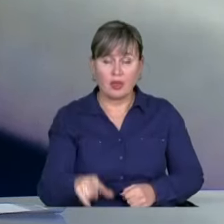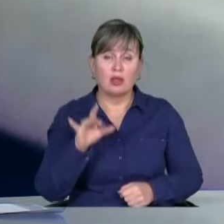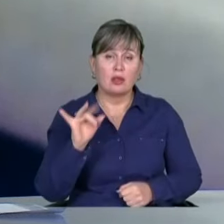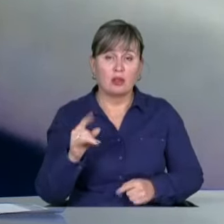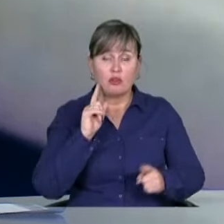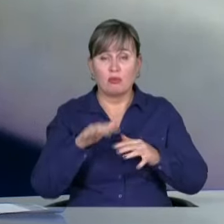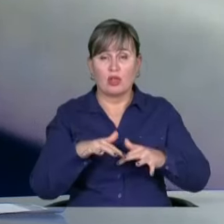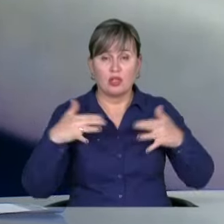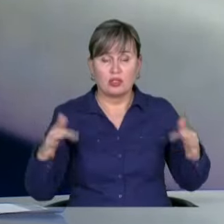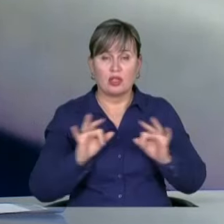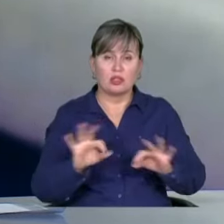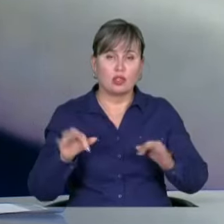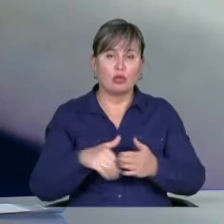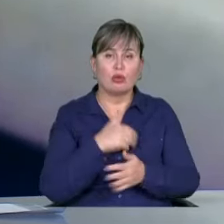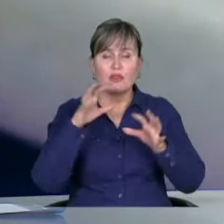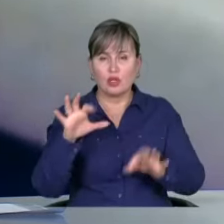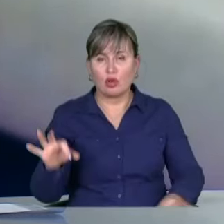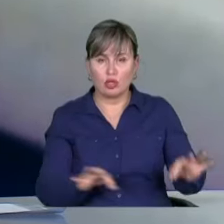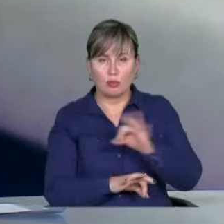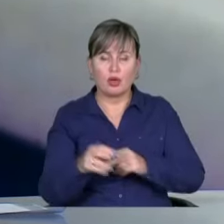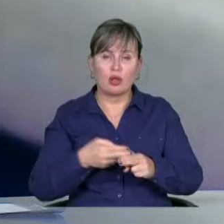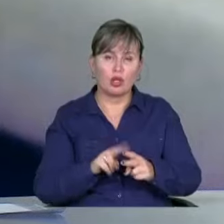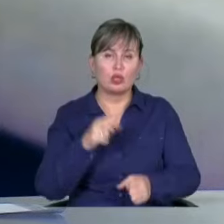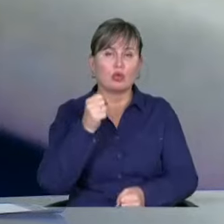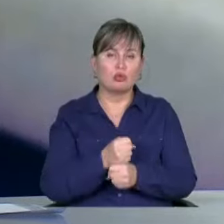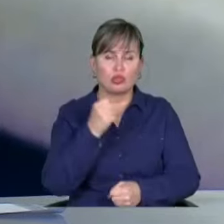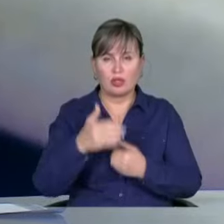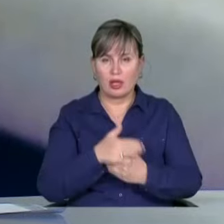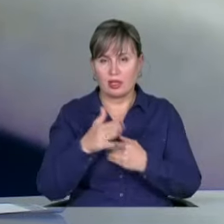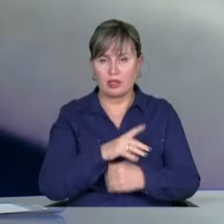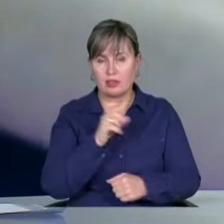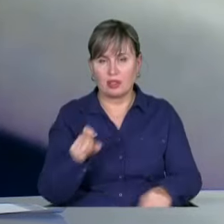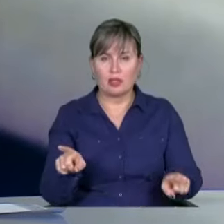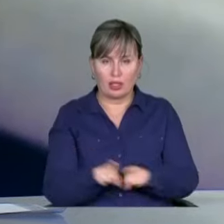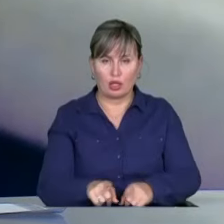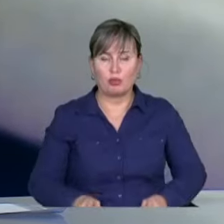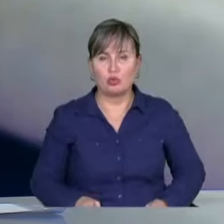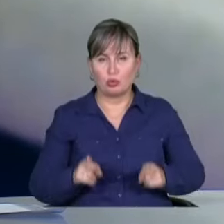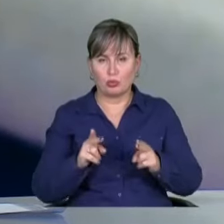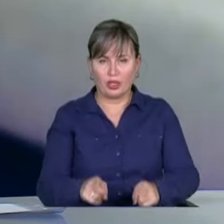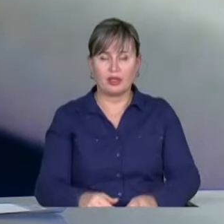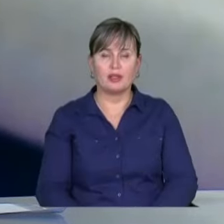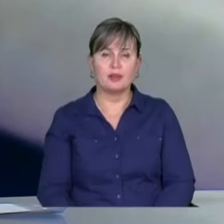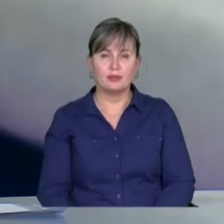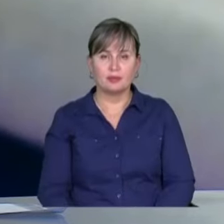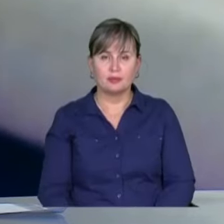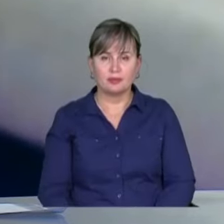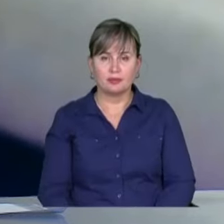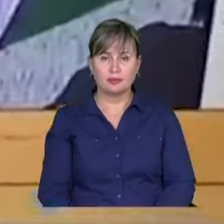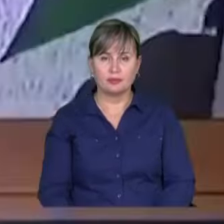в Мажилисе презентовали новый законопроект, который ужесточает наказание за подобные преступления. Мира Альжанова передает.